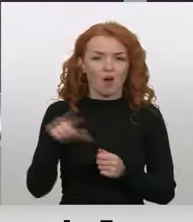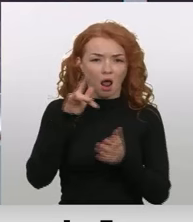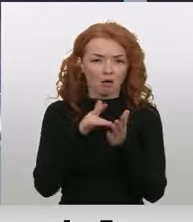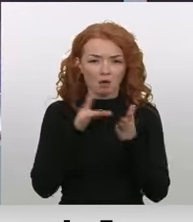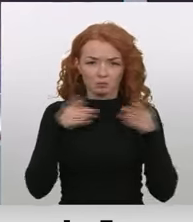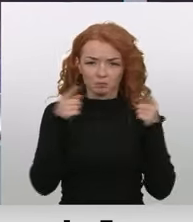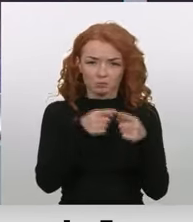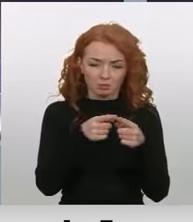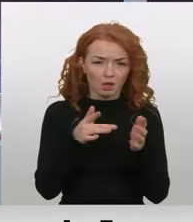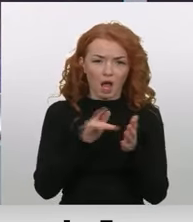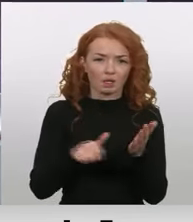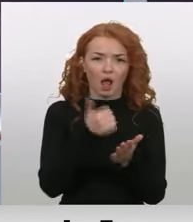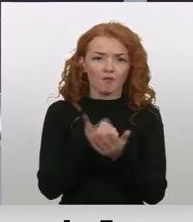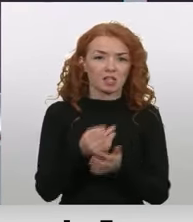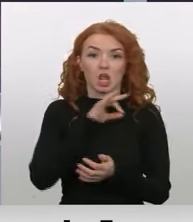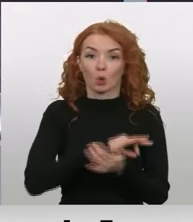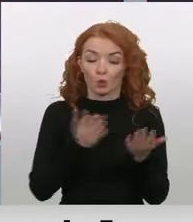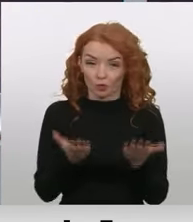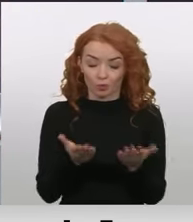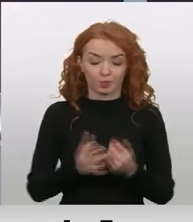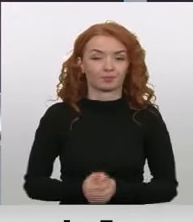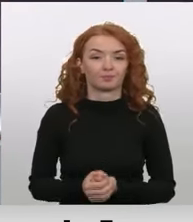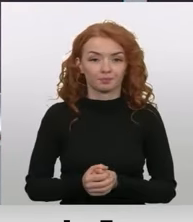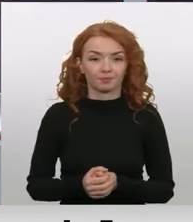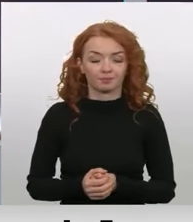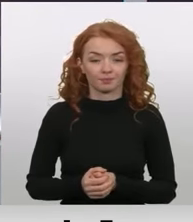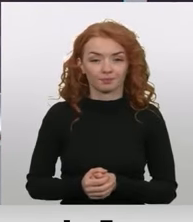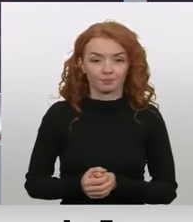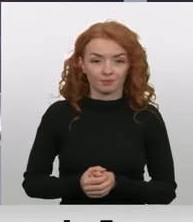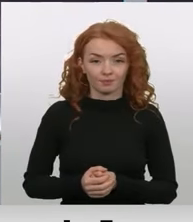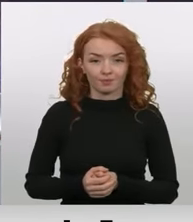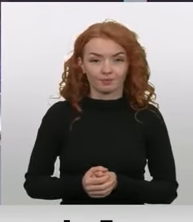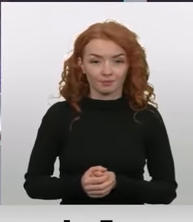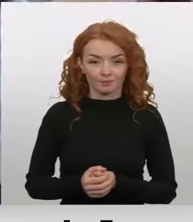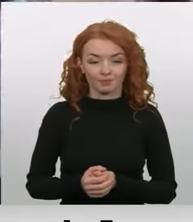un kādi ir to galvenie ieguvumi, stāsta latvieši kom žurnāliste Līva Karlsone.